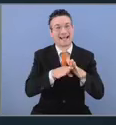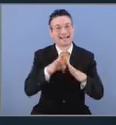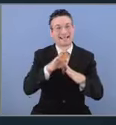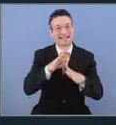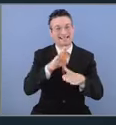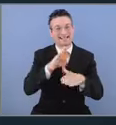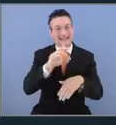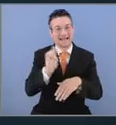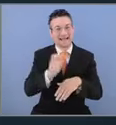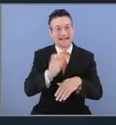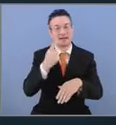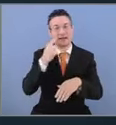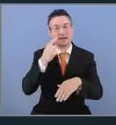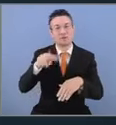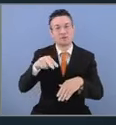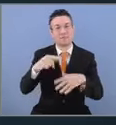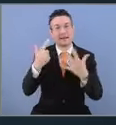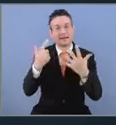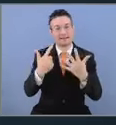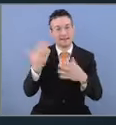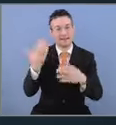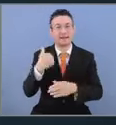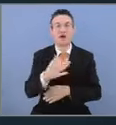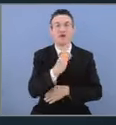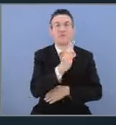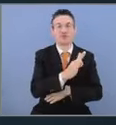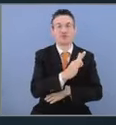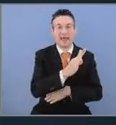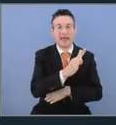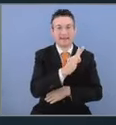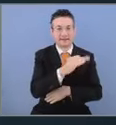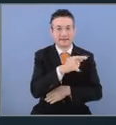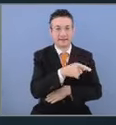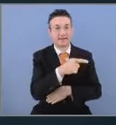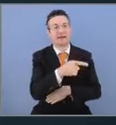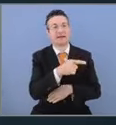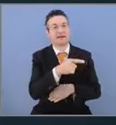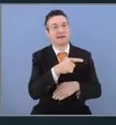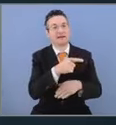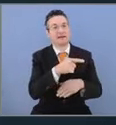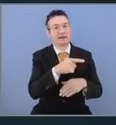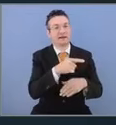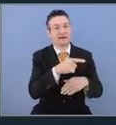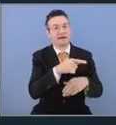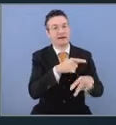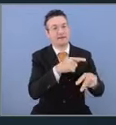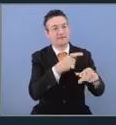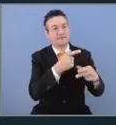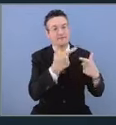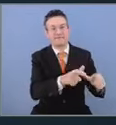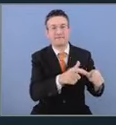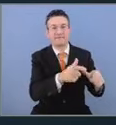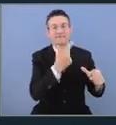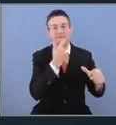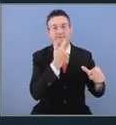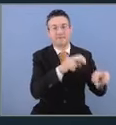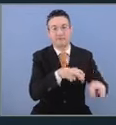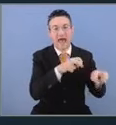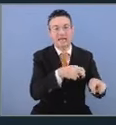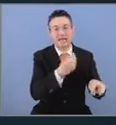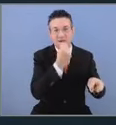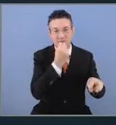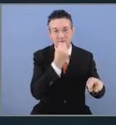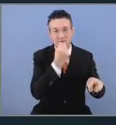2017, Foodendi è una foundry food agritech molto recente, l'abbiamo avviata a novembre di